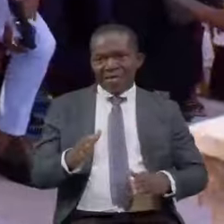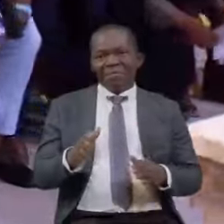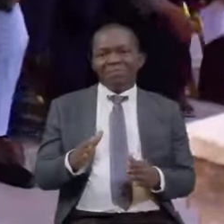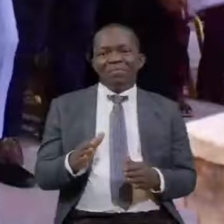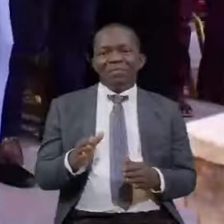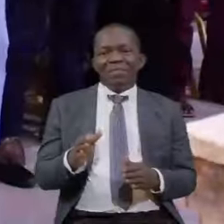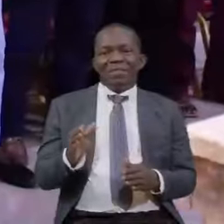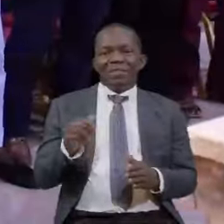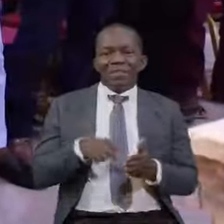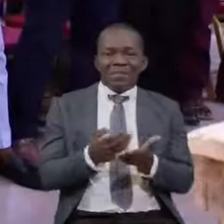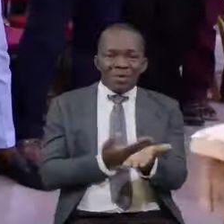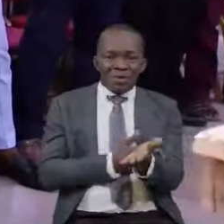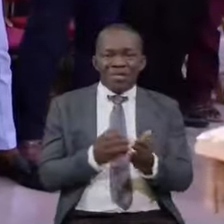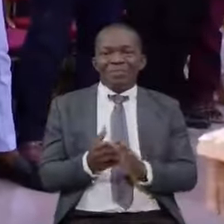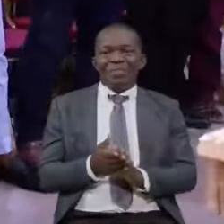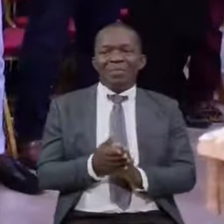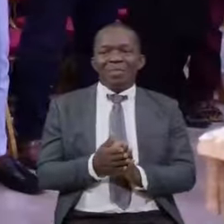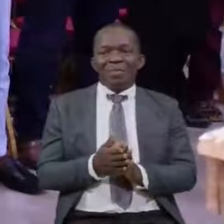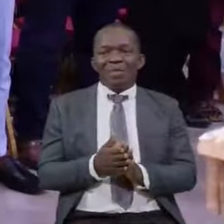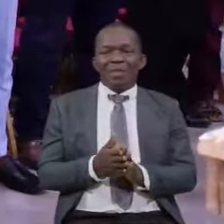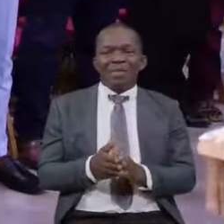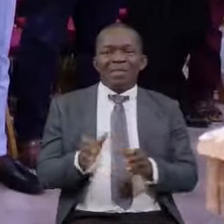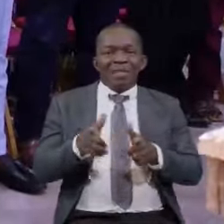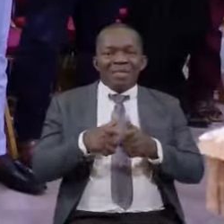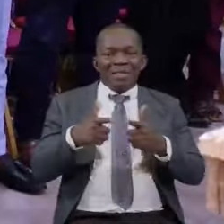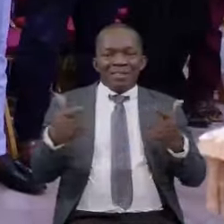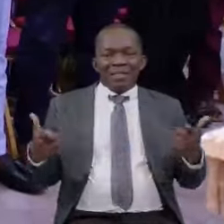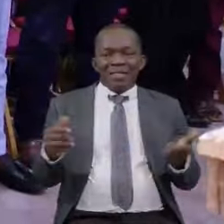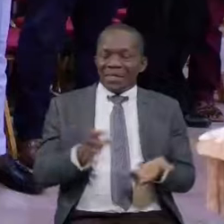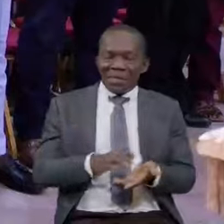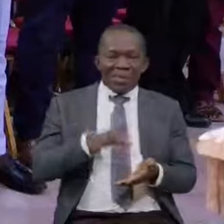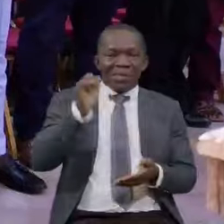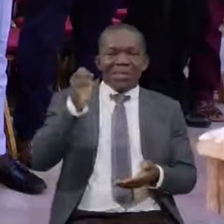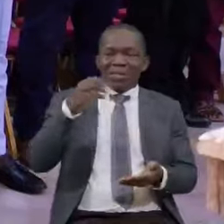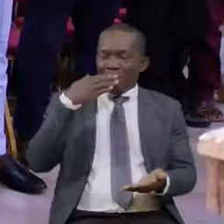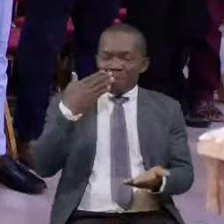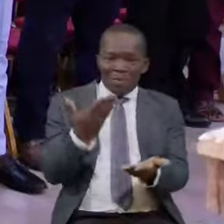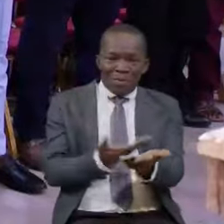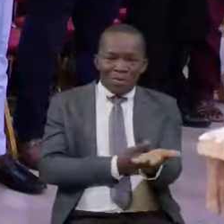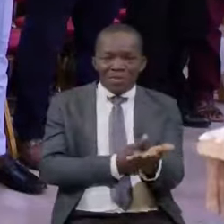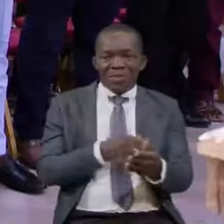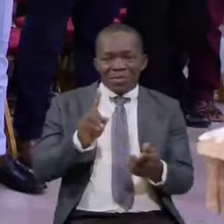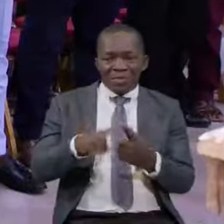à tous matin glorieux à